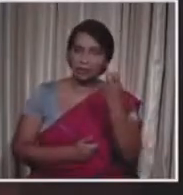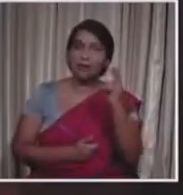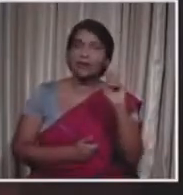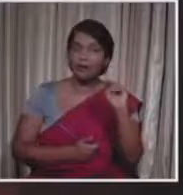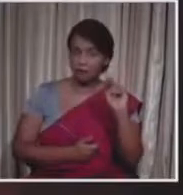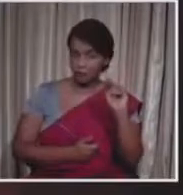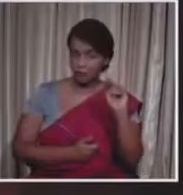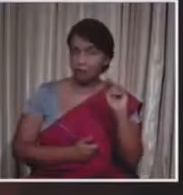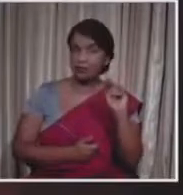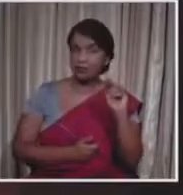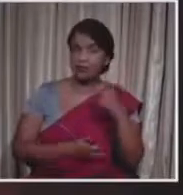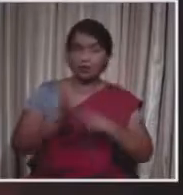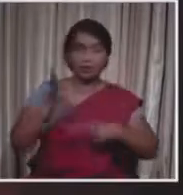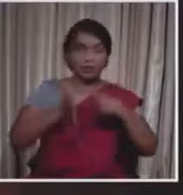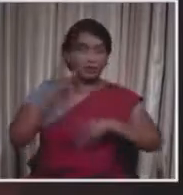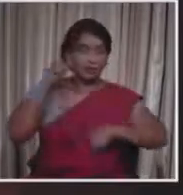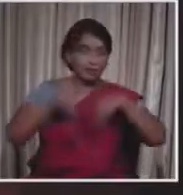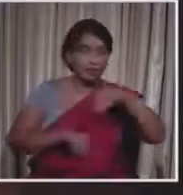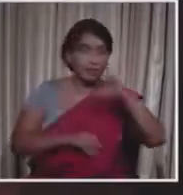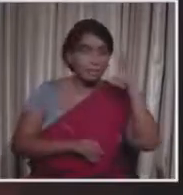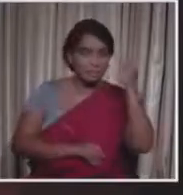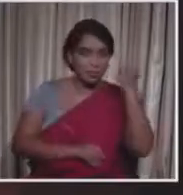2020 මහමැතිවරණ ප්‍රතිඵලය.